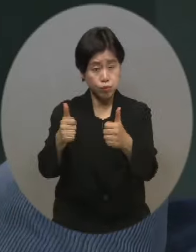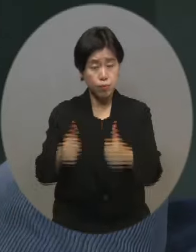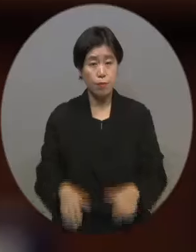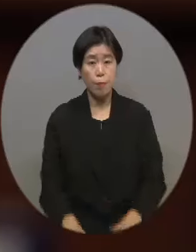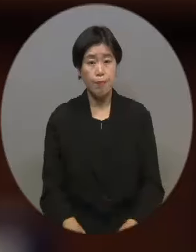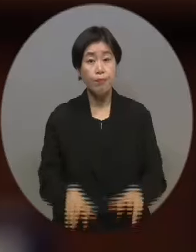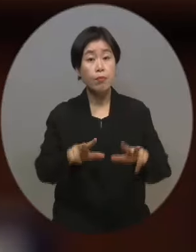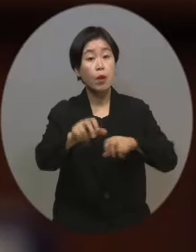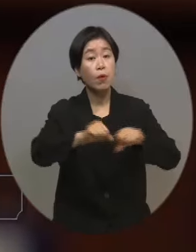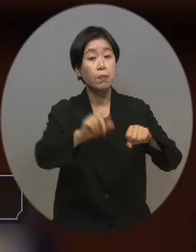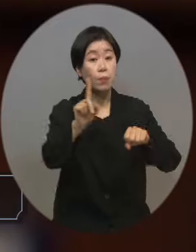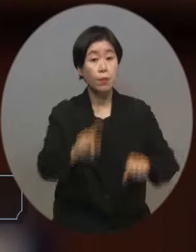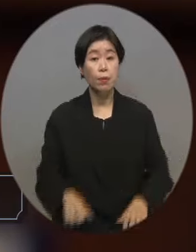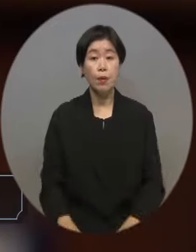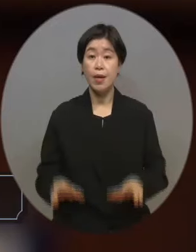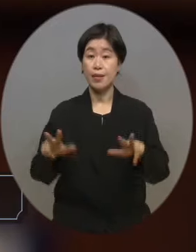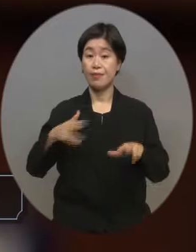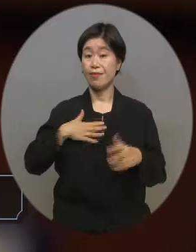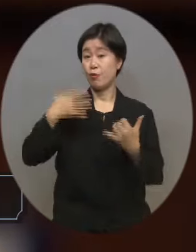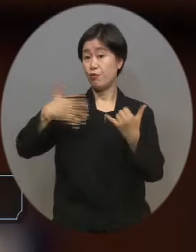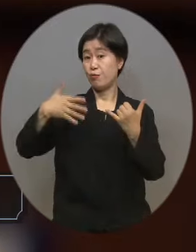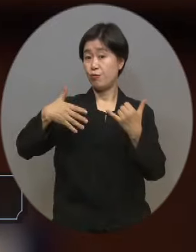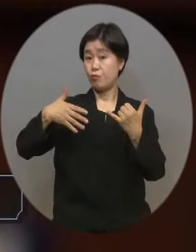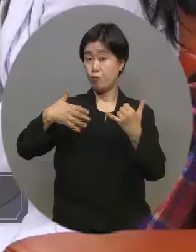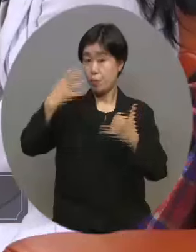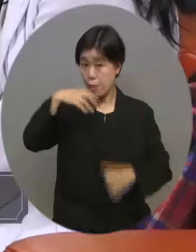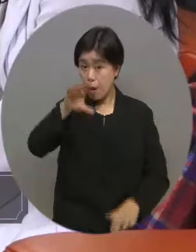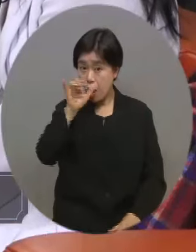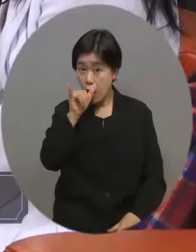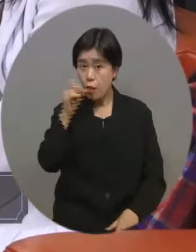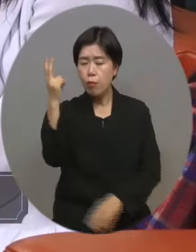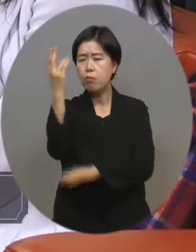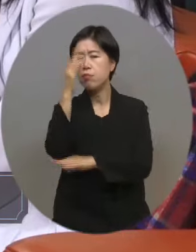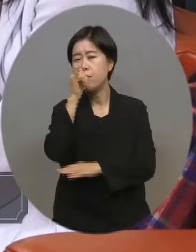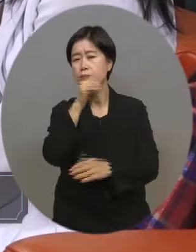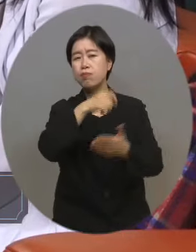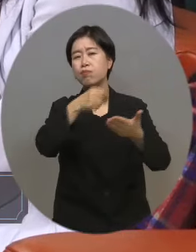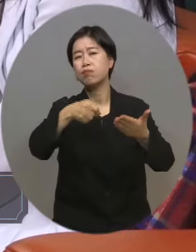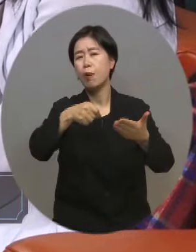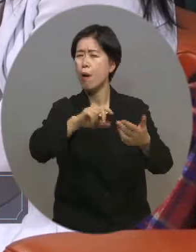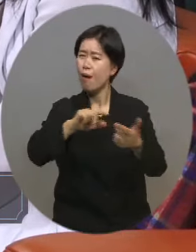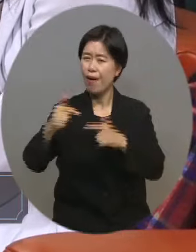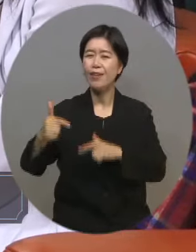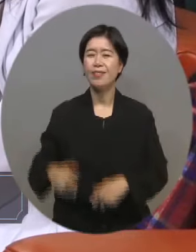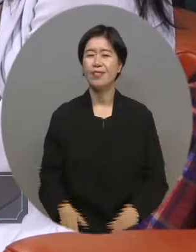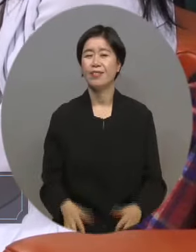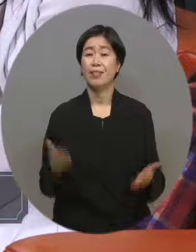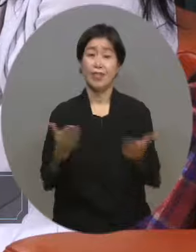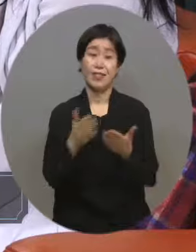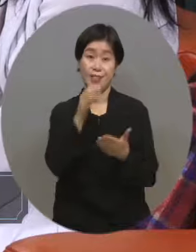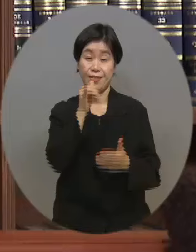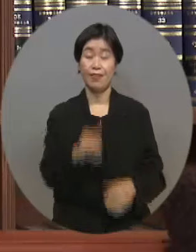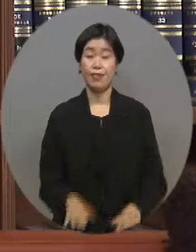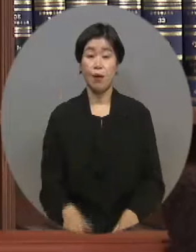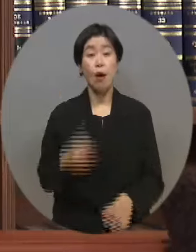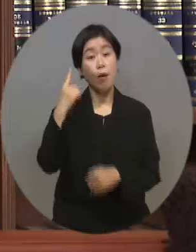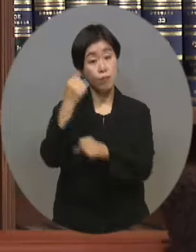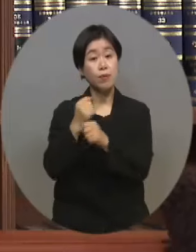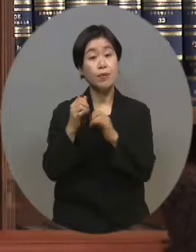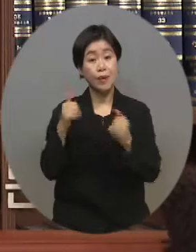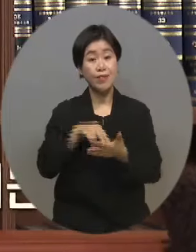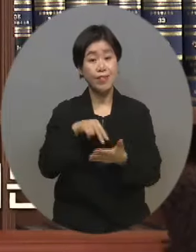계십니까? 지금은 이제 제가 유튜브도 하고 강의도 하고 글도 쓰고 네. 그냥 학자로서 그냥 삶을 살고 있습니다. 네,